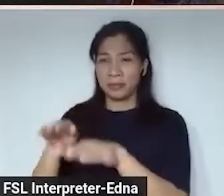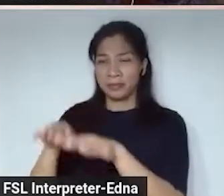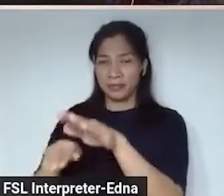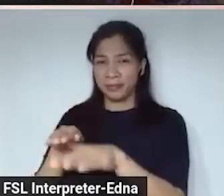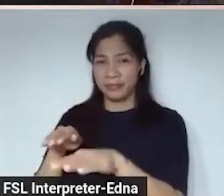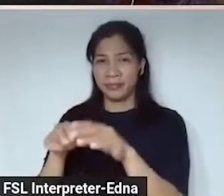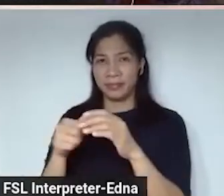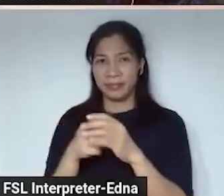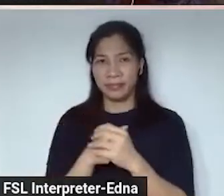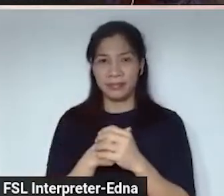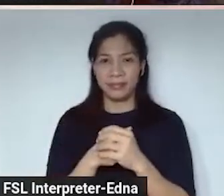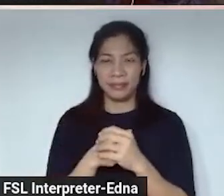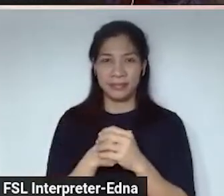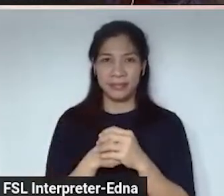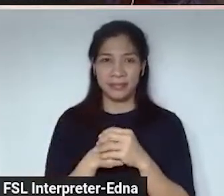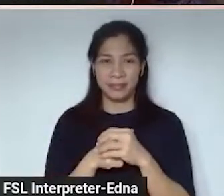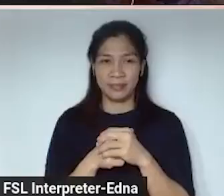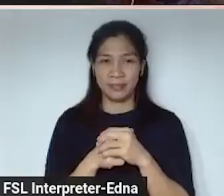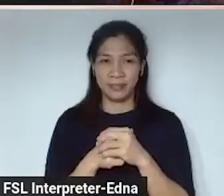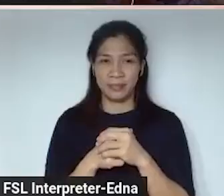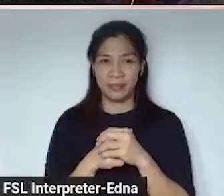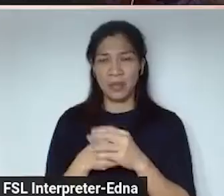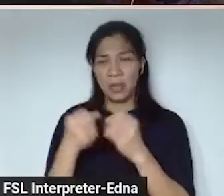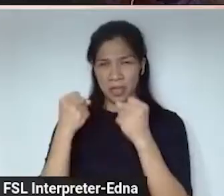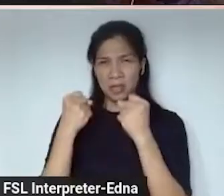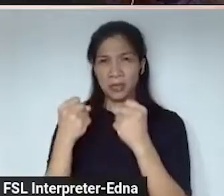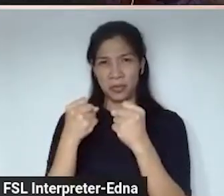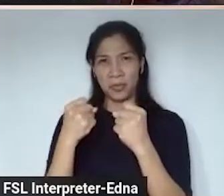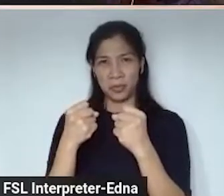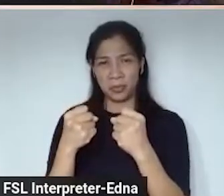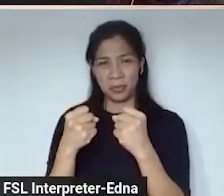fun pa rin. Malakas-lakas pa naman ako.